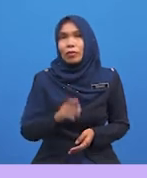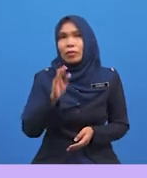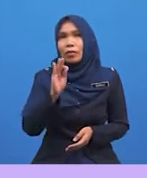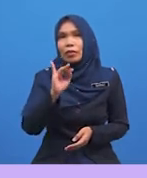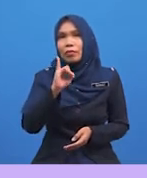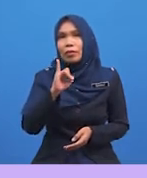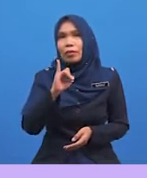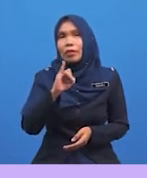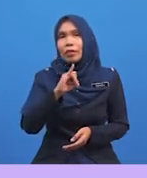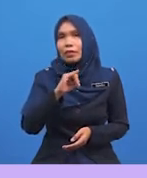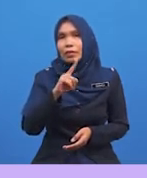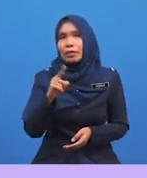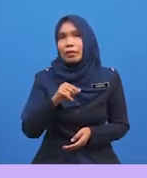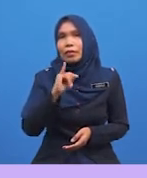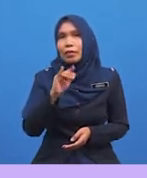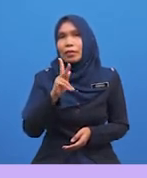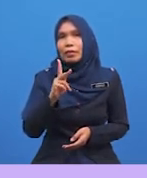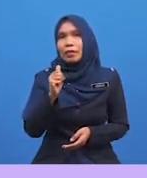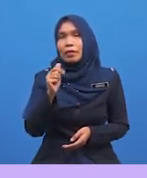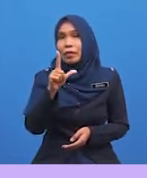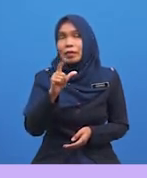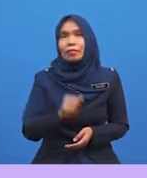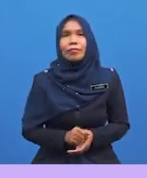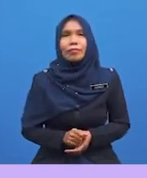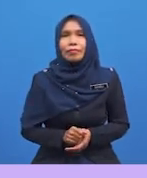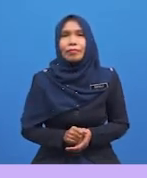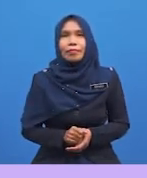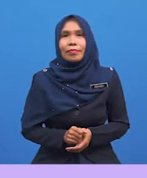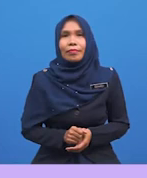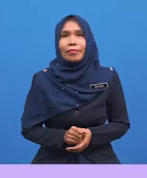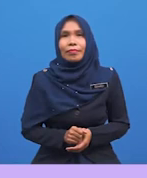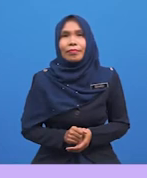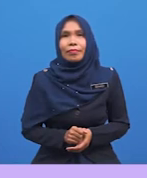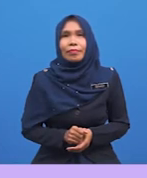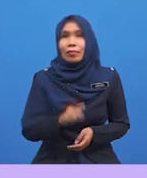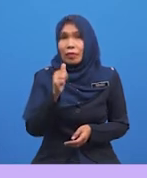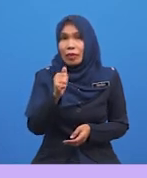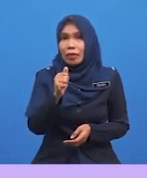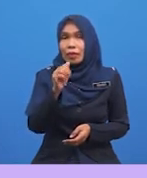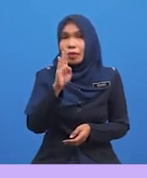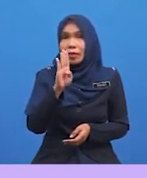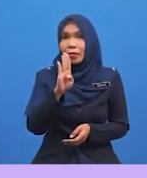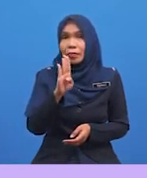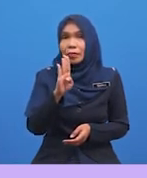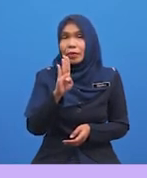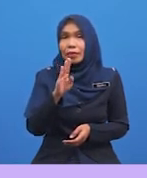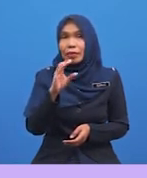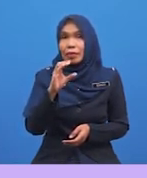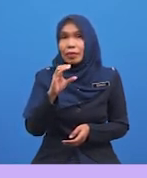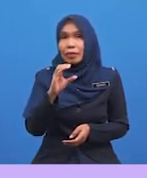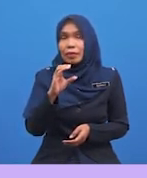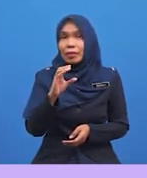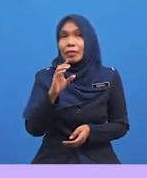Malaysia? A, infrastruktur. B, tanah rancangan. C, tanah pamah.